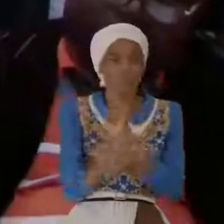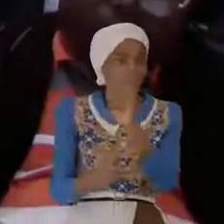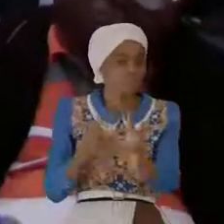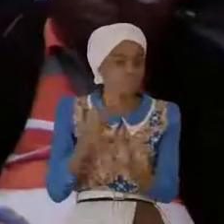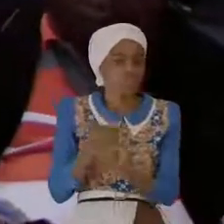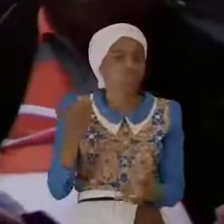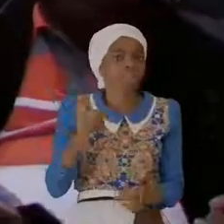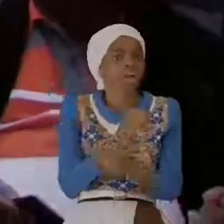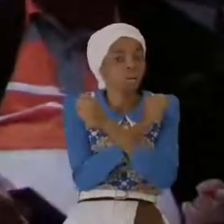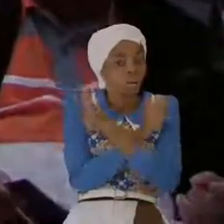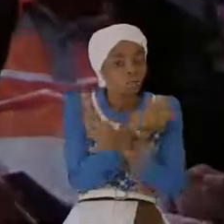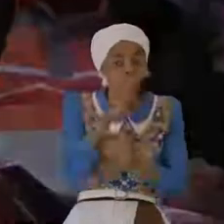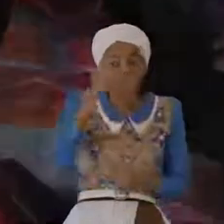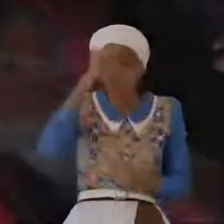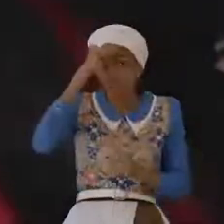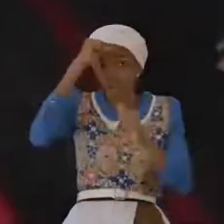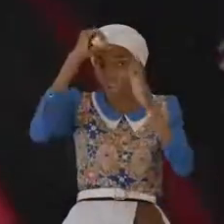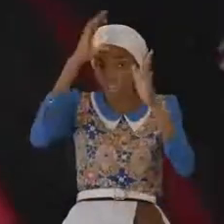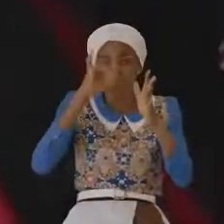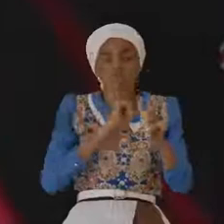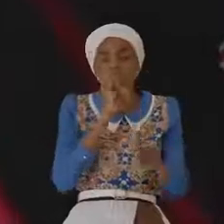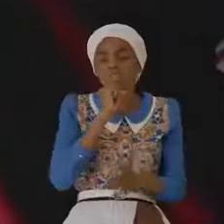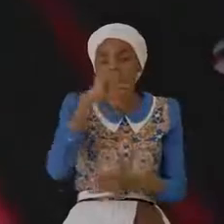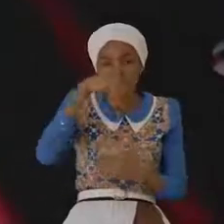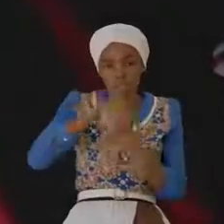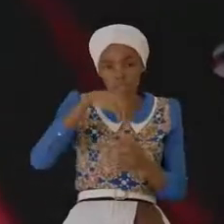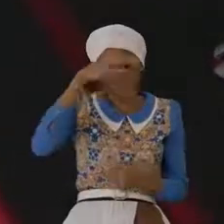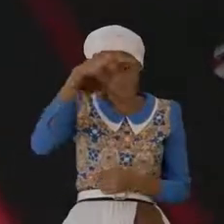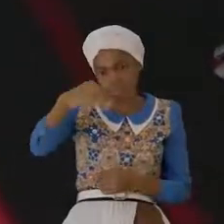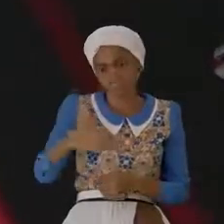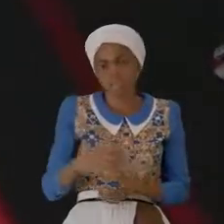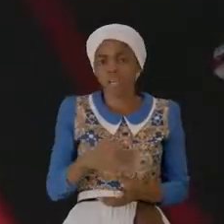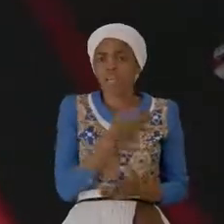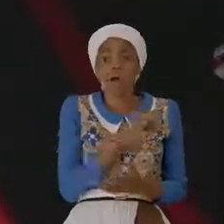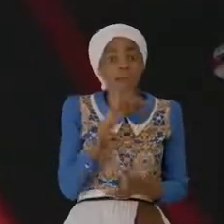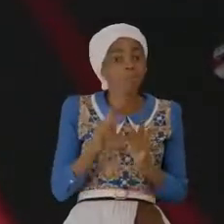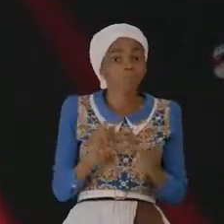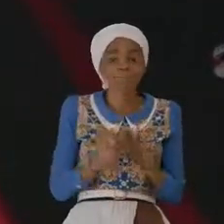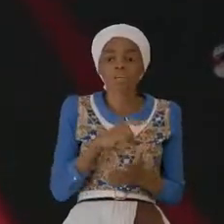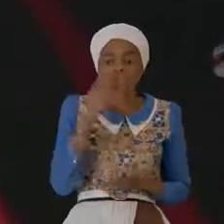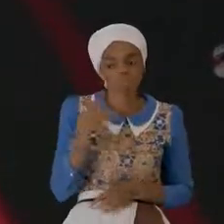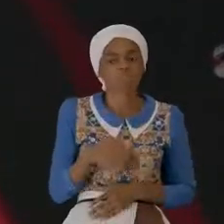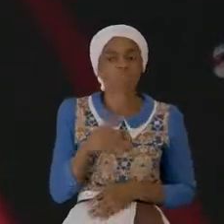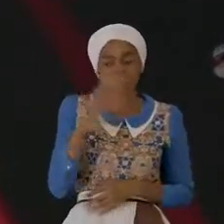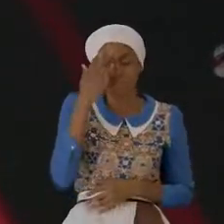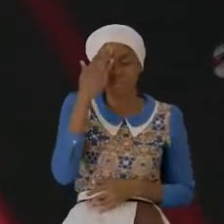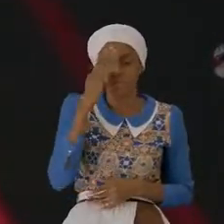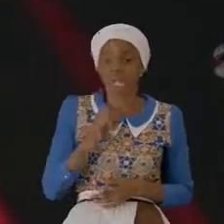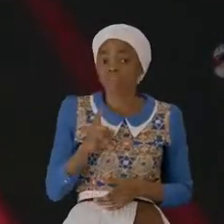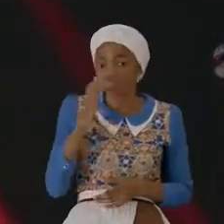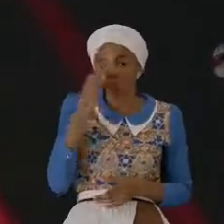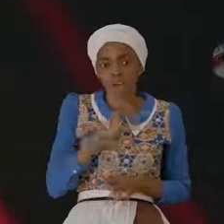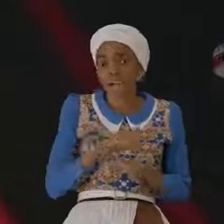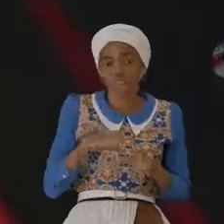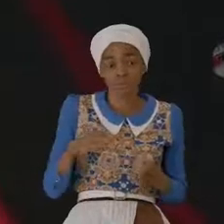fille, une jeune dame, un jeune homme, si quelqu'un aime le monde, l'amour du Père n'est point en lui. Il y a des gens qui me disent que, tu sais, moi je